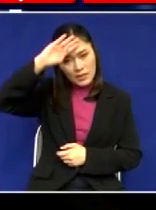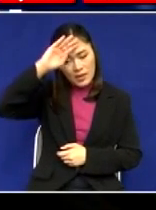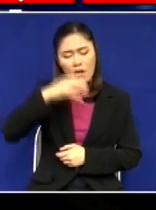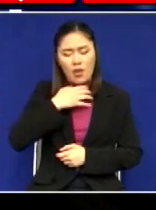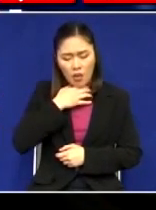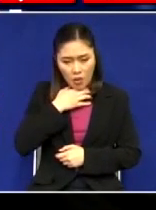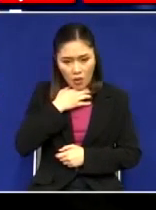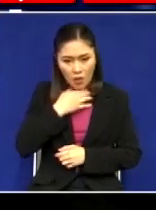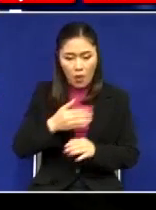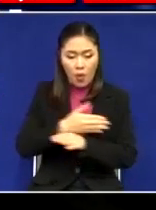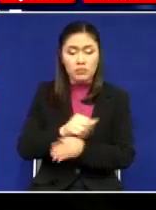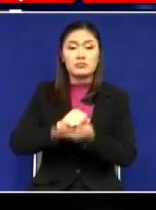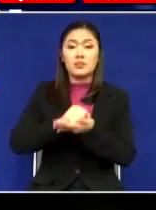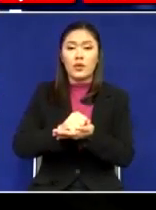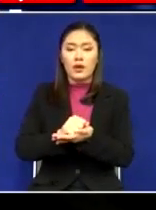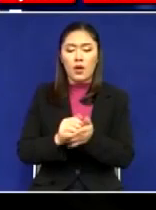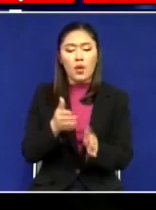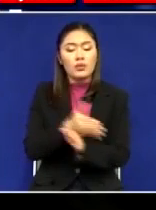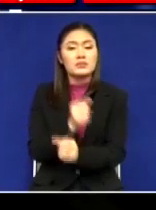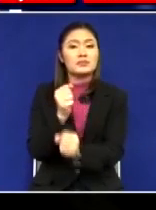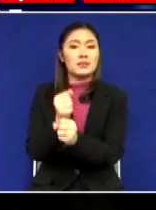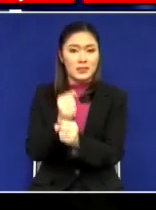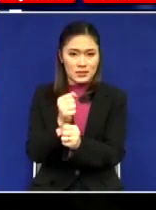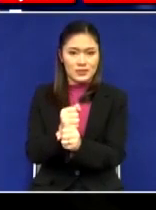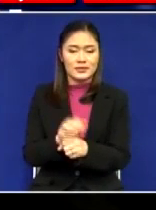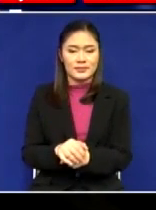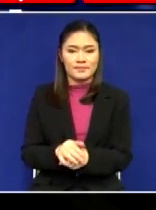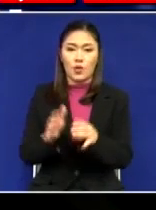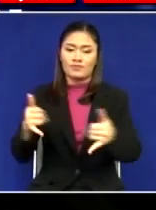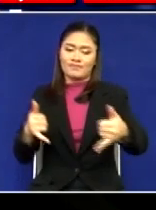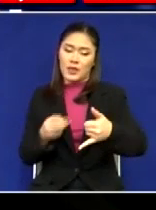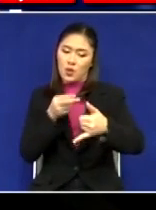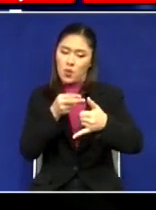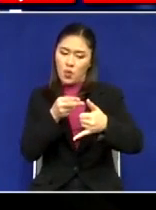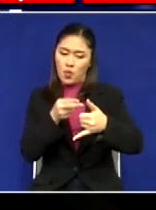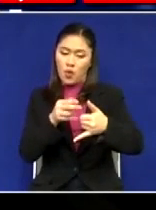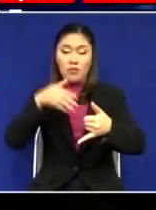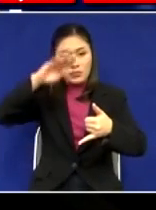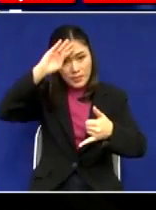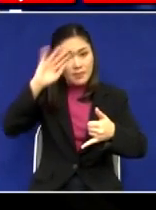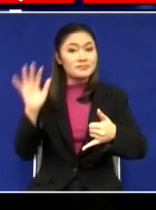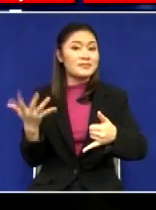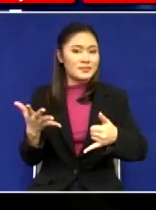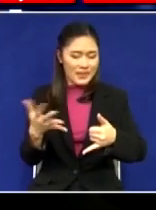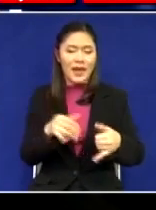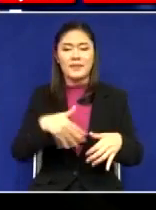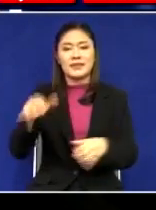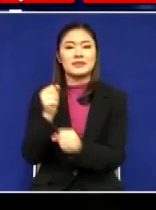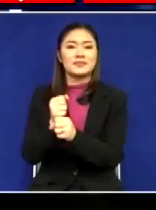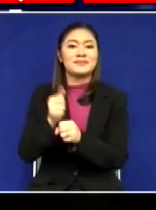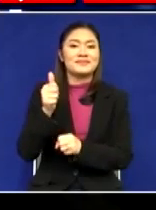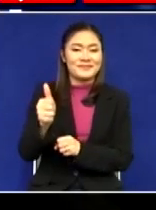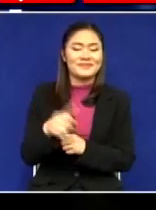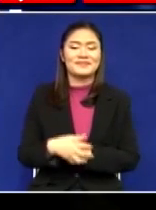อนที่จะเข้ามารับบริการหรือก่อนที่จะเข้ามาทำงานของพนักงานนะครับไอ้นี่คือทั้ง2ฝั่งทั้งฝั่งผู้รับบริการและฝั่งผู้ให้บริ